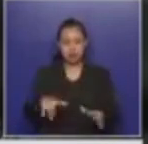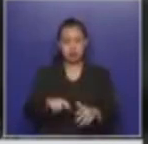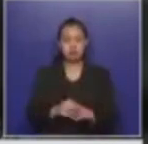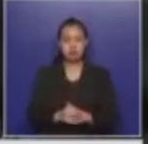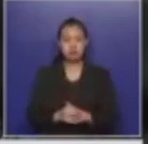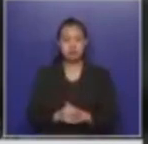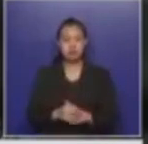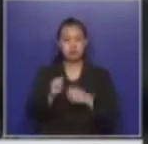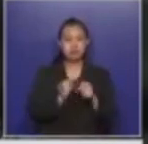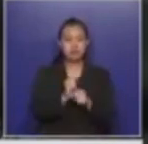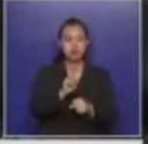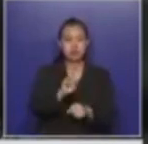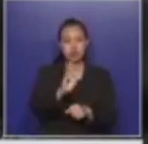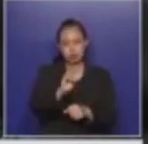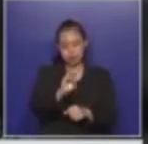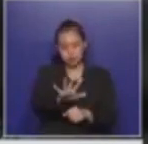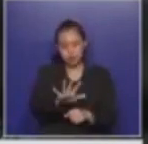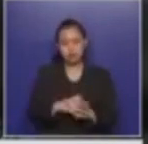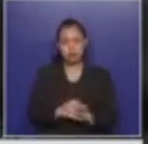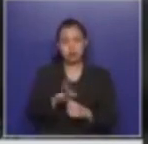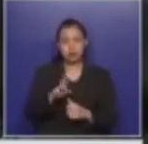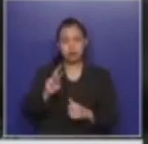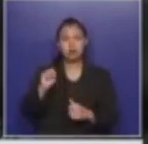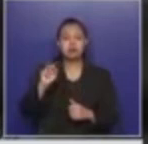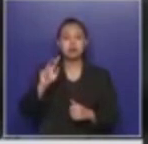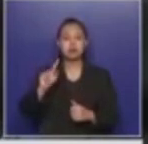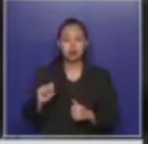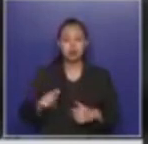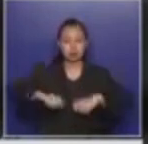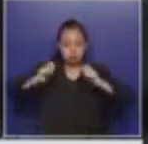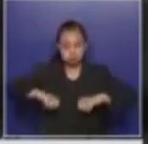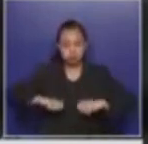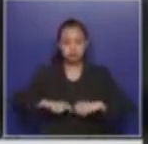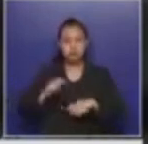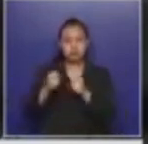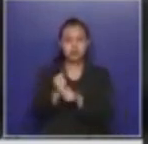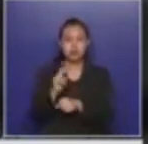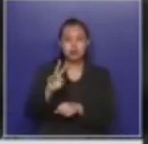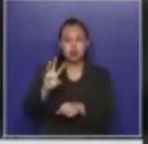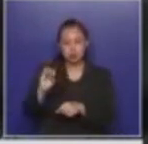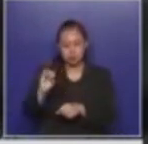หมื่นล้านที่สะพาแห่งนี้ได้เสนอไปแล้วโดยตัดงบจากที่6 3ตามมติคณะทุเรียนนั้นในปี 6 4